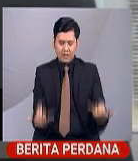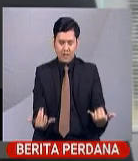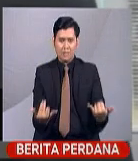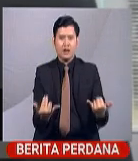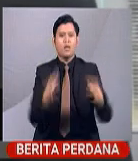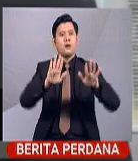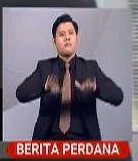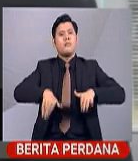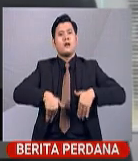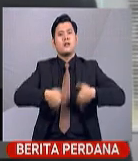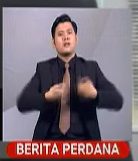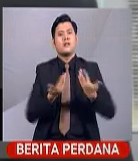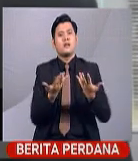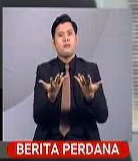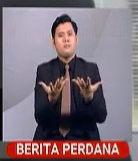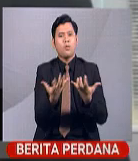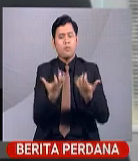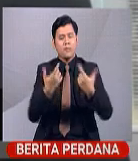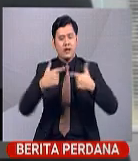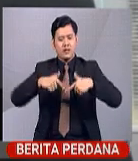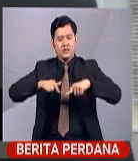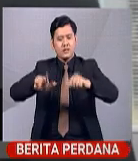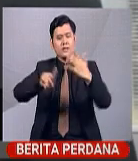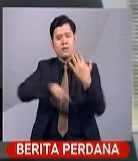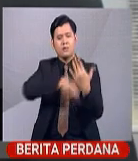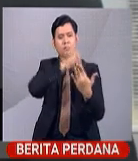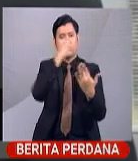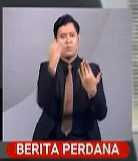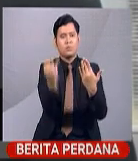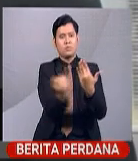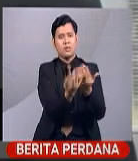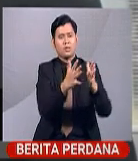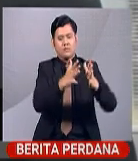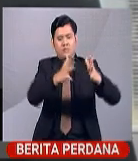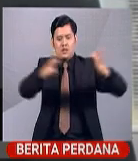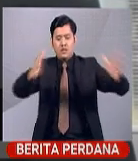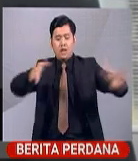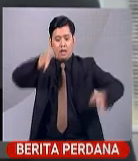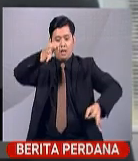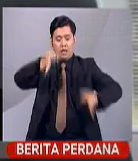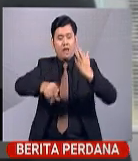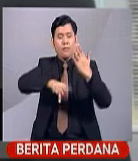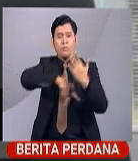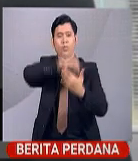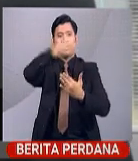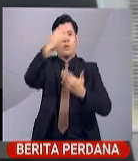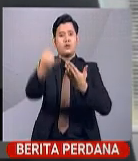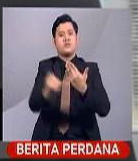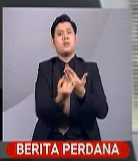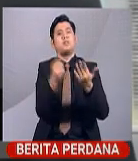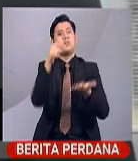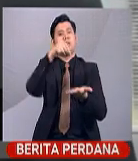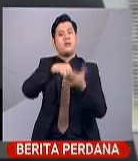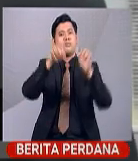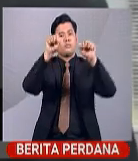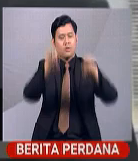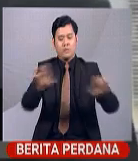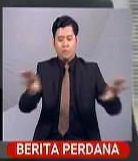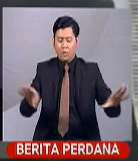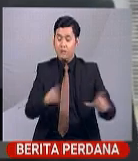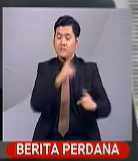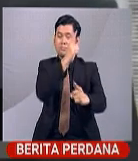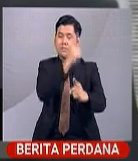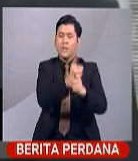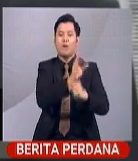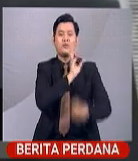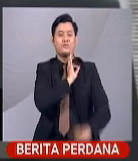macam-macam melaksanakan Project yang besar sekiranya project ini dapat laksanakan dalam betul manfaat